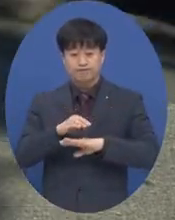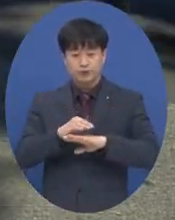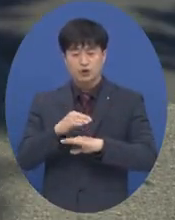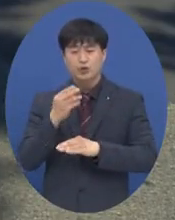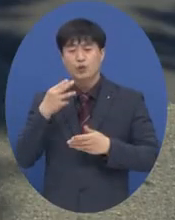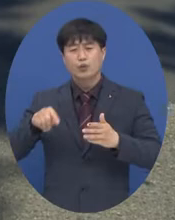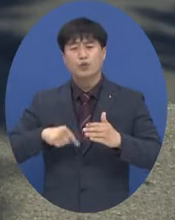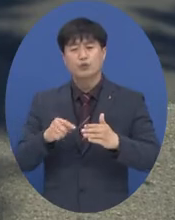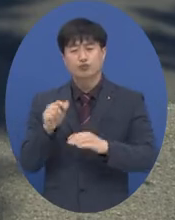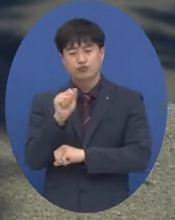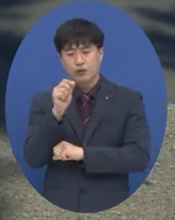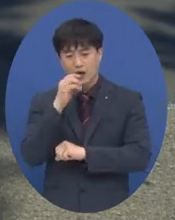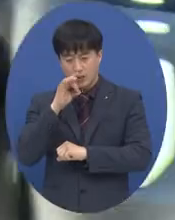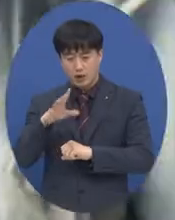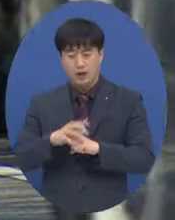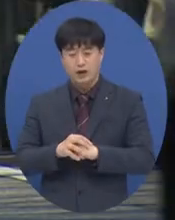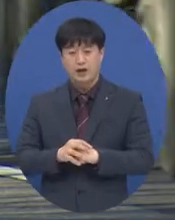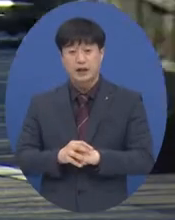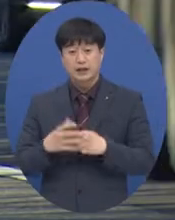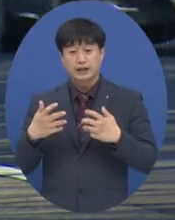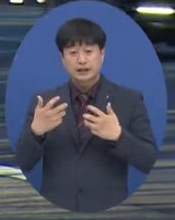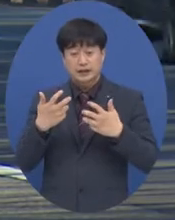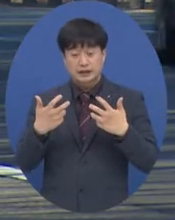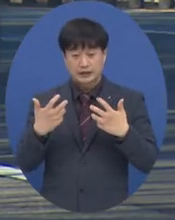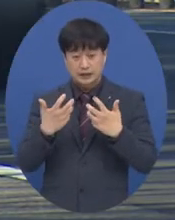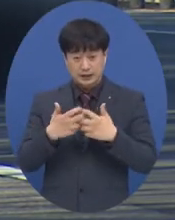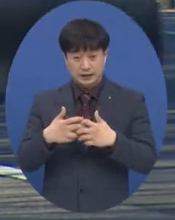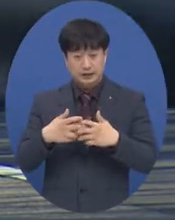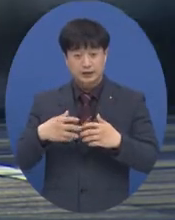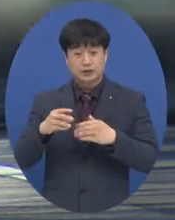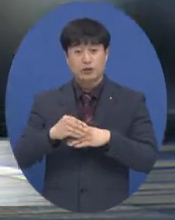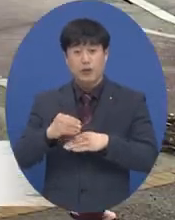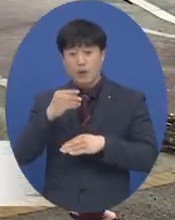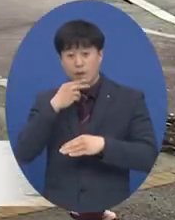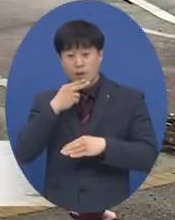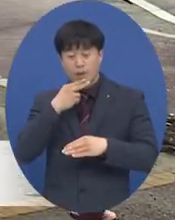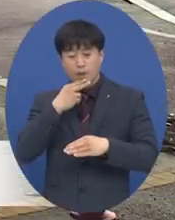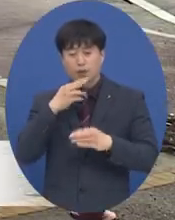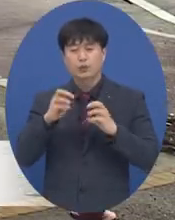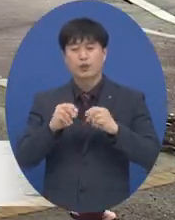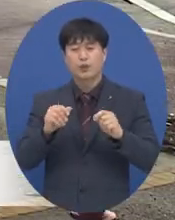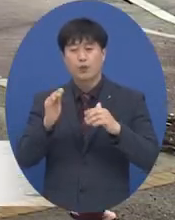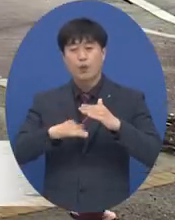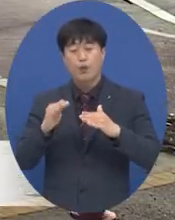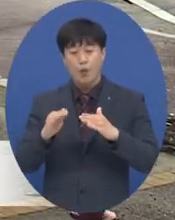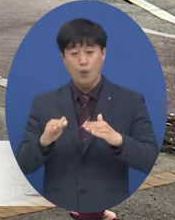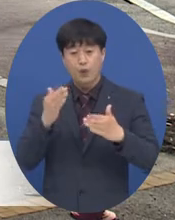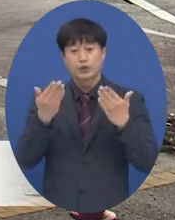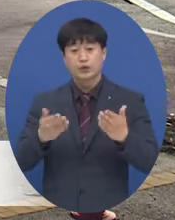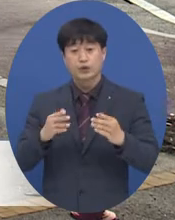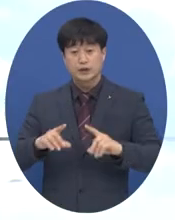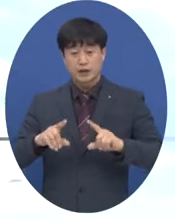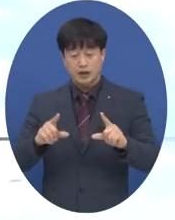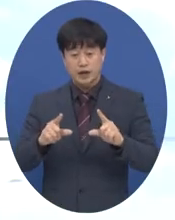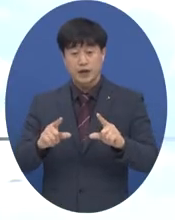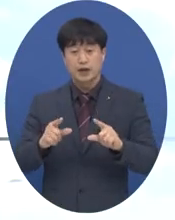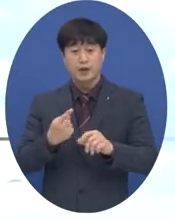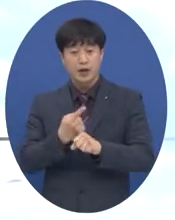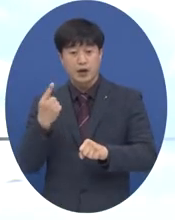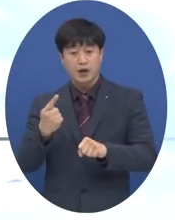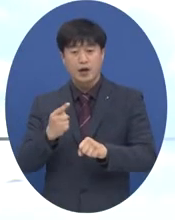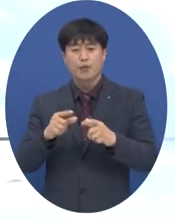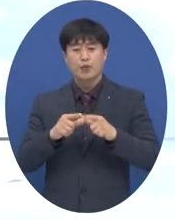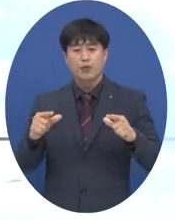없습니다. 저공해 조치를 하지 않은 배출가스 5등급 차량은 토요일과 공휴일 제외한 평일 오전 6시부터 오후